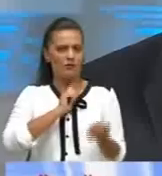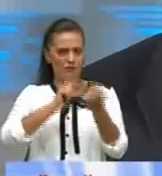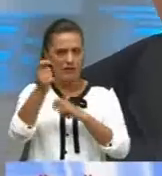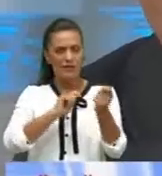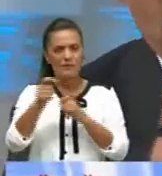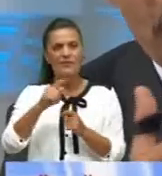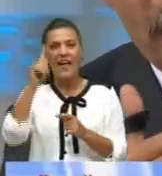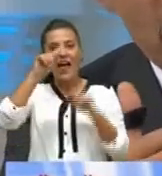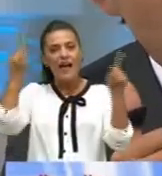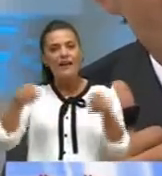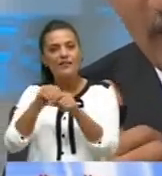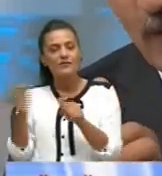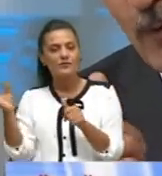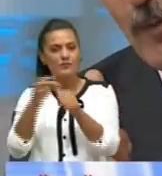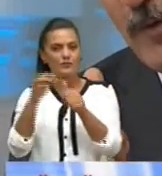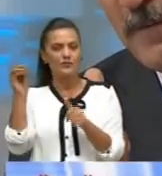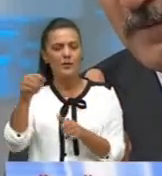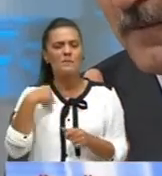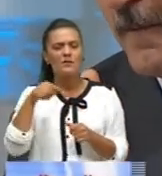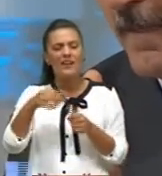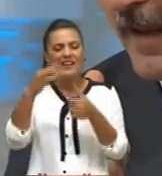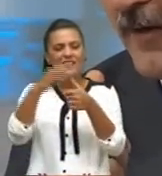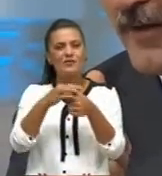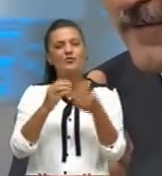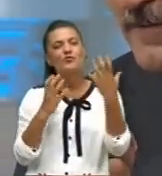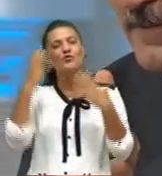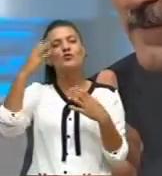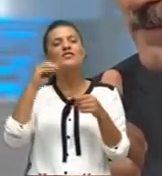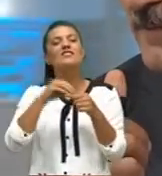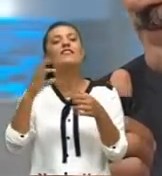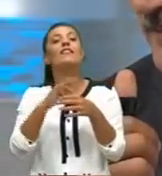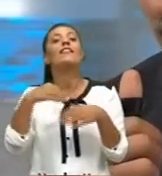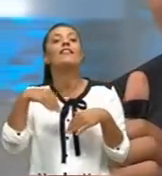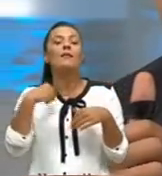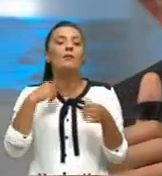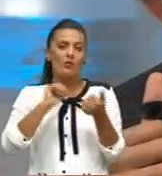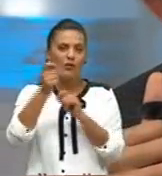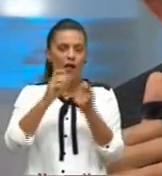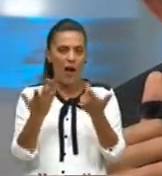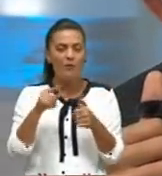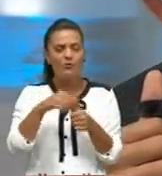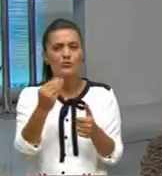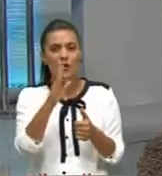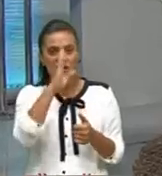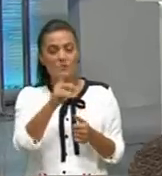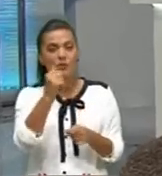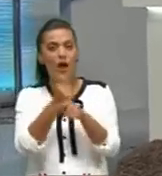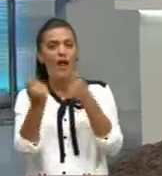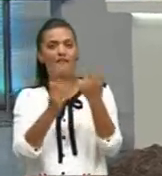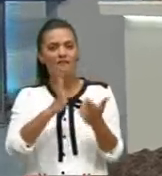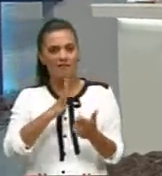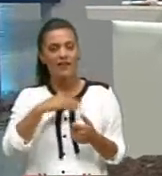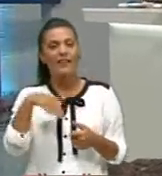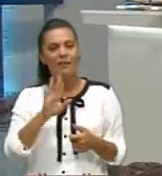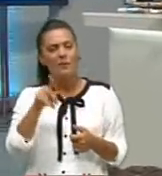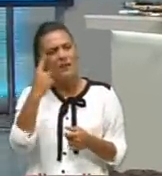ekrana gösterelim şu yüzüğü. Biz bunları böyle estetik amaçlı, böyle süs, evet, olsun, dekoratif olsun diye kullanıyoruz ama aslında çok ciddi bir görevi var. Kesinlikle. Öyle değil